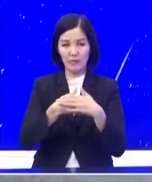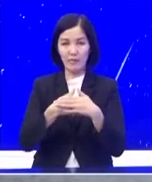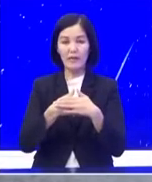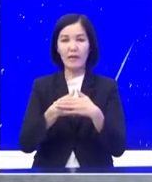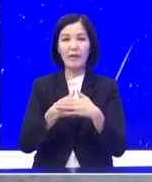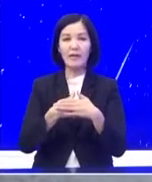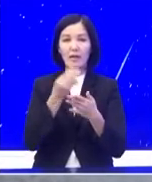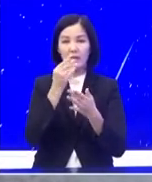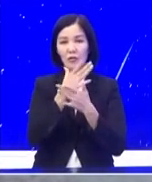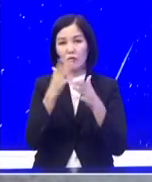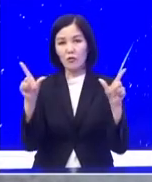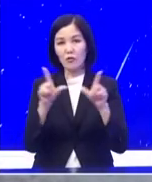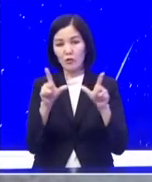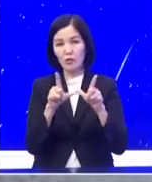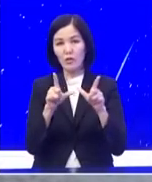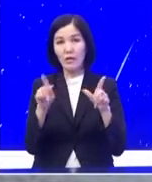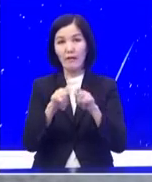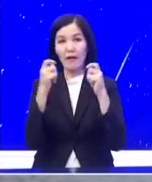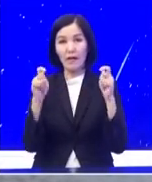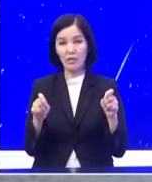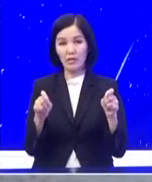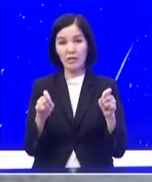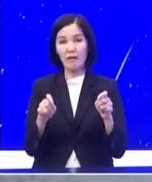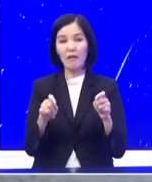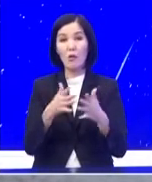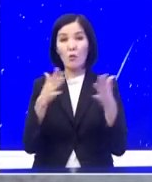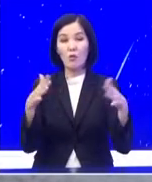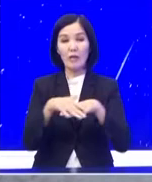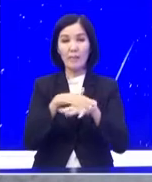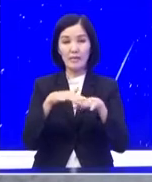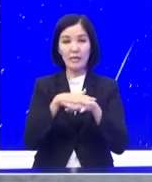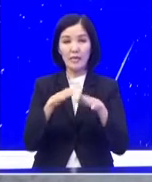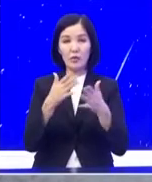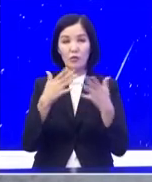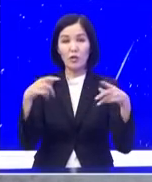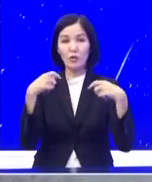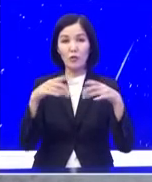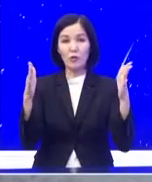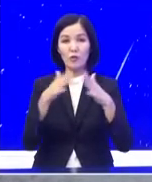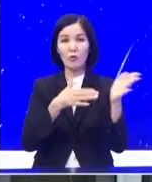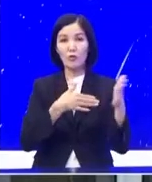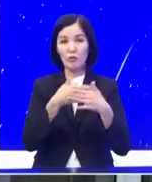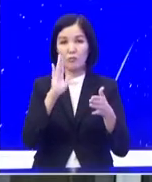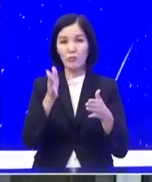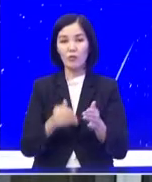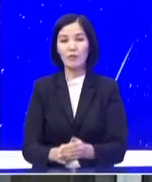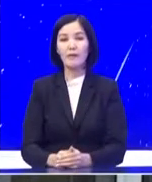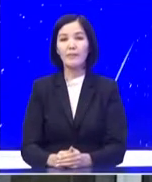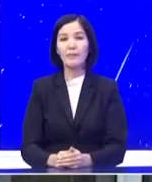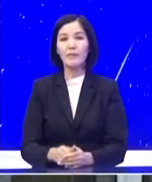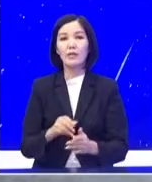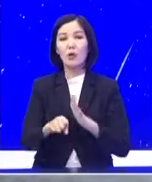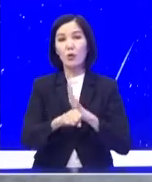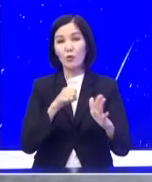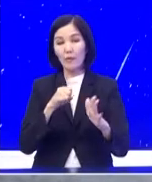Және азық-түлік дүкендер ғана жұмыс істейді. Басқа үлкен базарлар немесе үлкен сауда үйлері жабық болады. Бұдан бөлек құрбандық